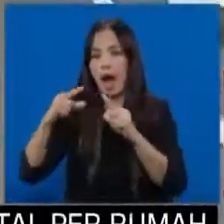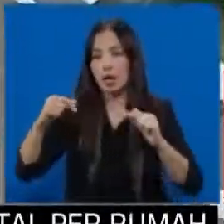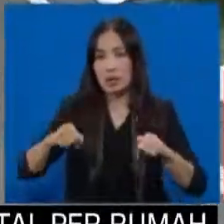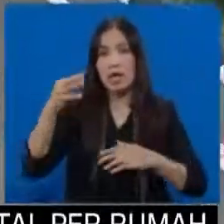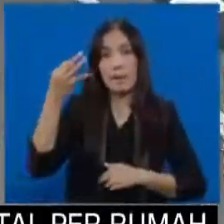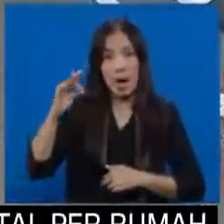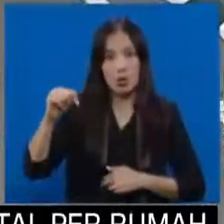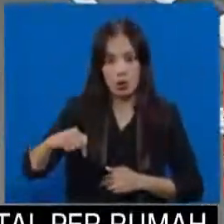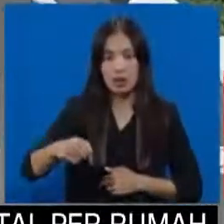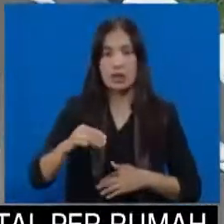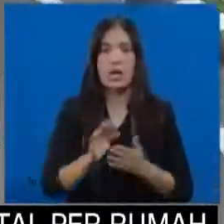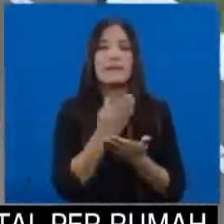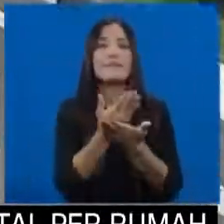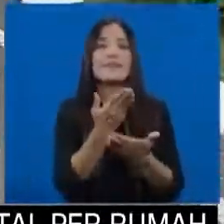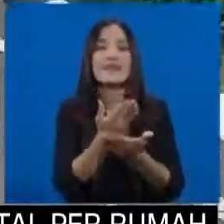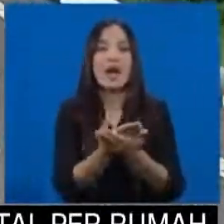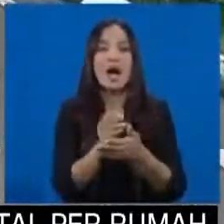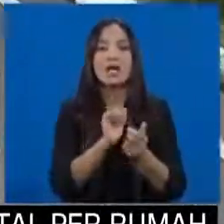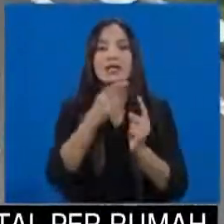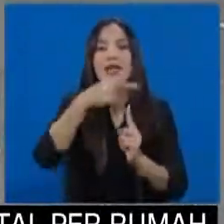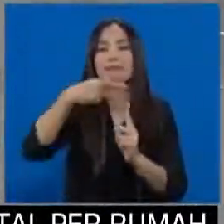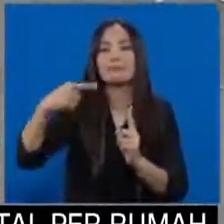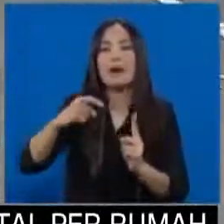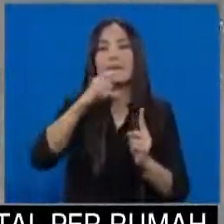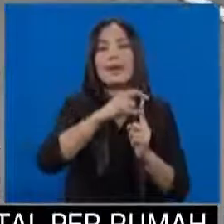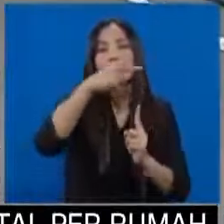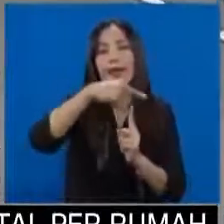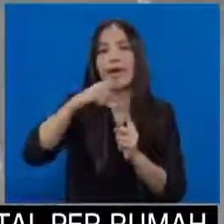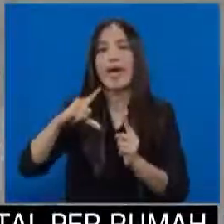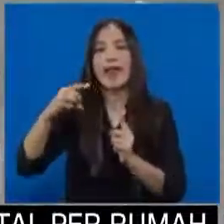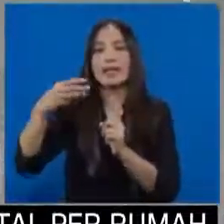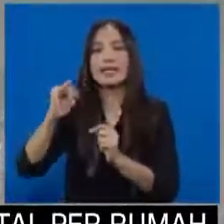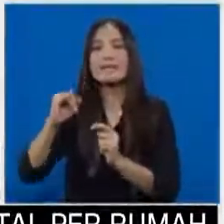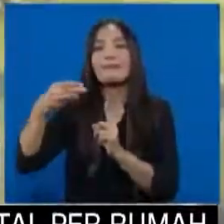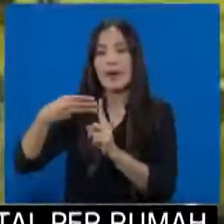pemeriksaan ini, Sujarno dimintai keterangan terkait tugas PT LIB dan jadwal pertandingan.